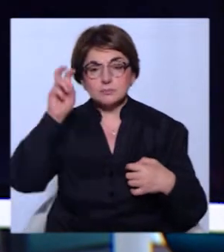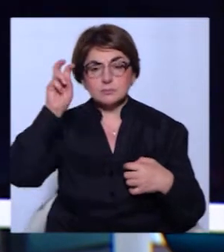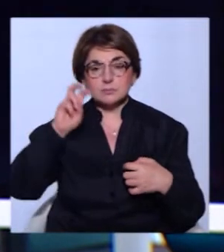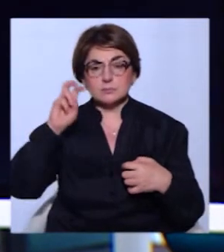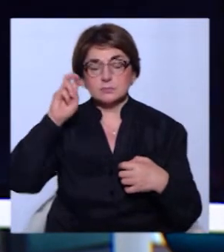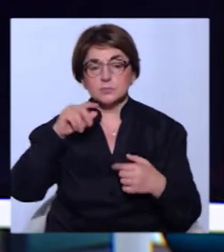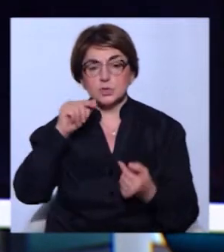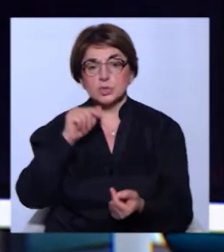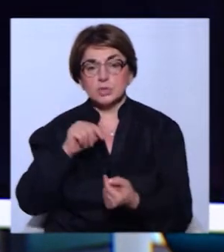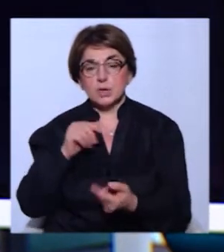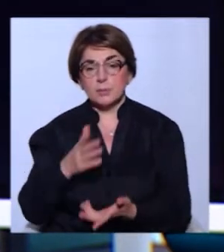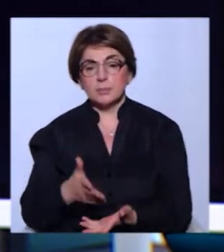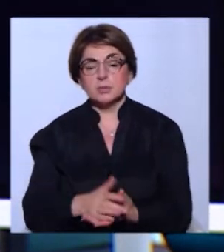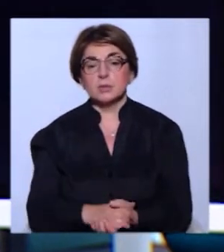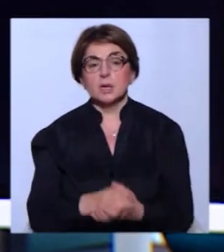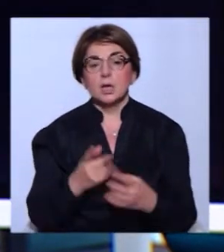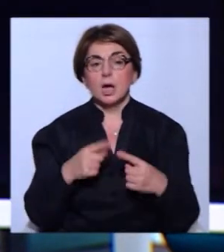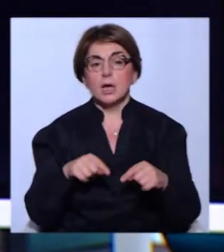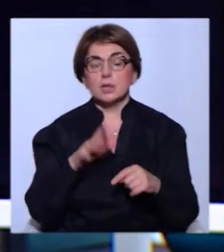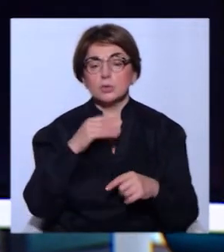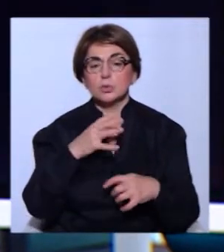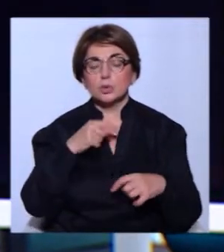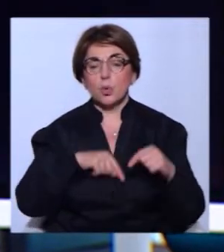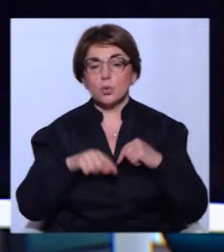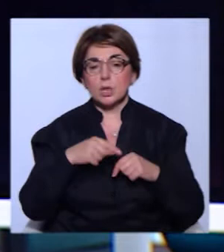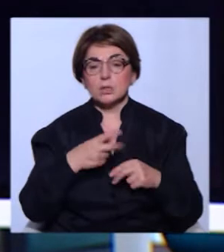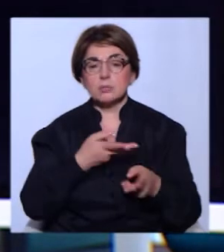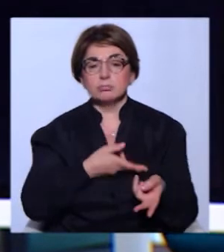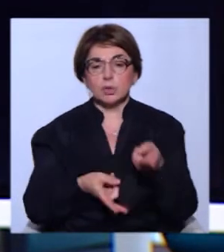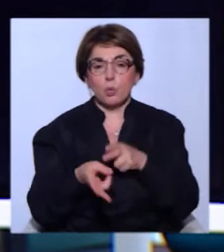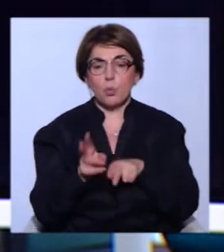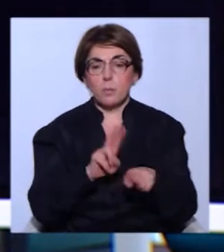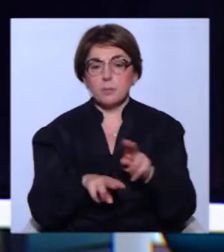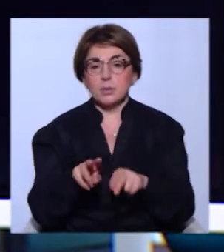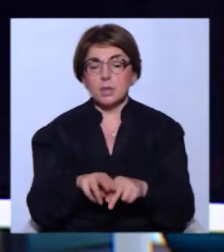ფეკალიების სახით, ასევე როდესაც ორგანიზმები იღუპებიან,